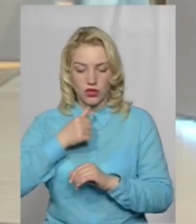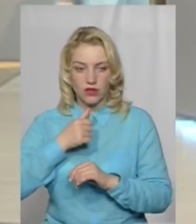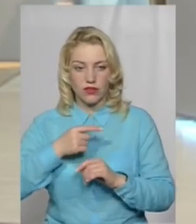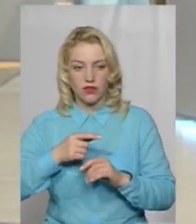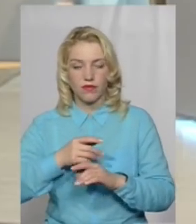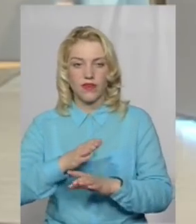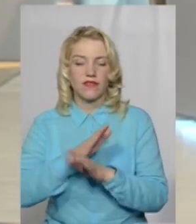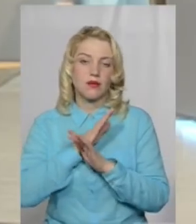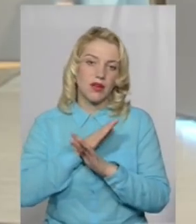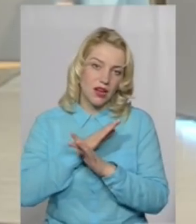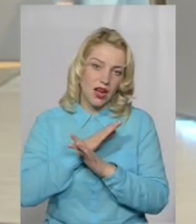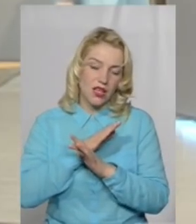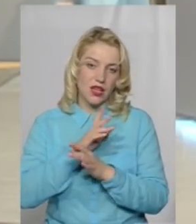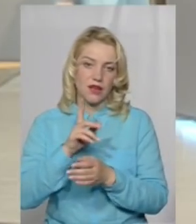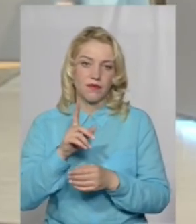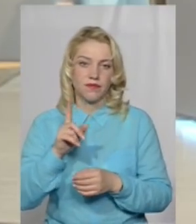значить, відмирає або